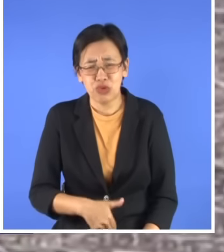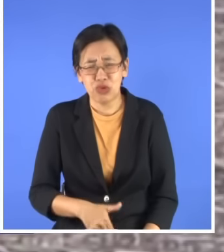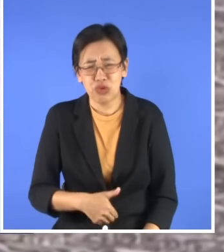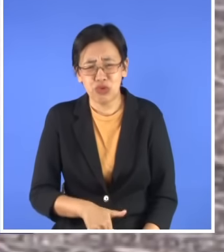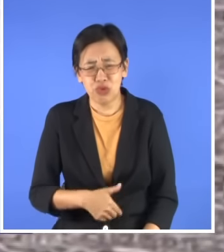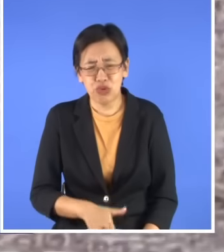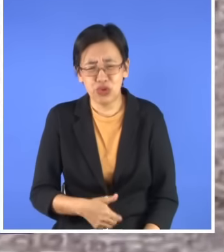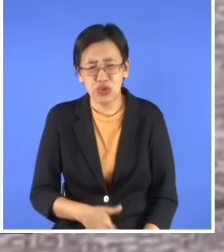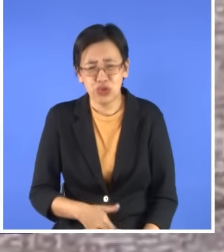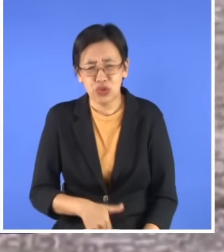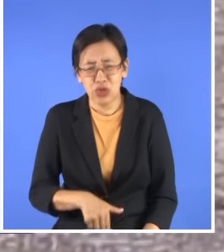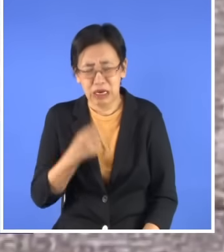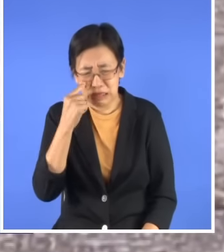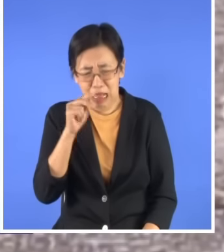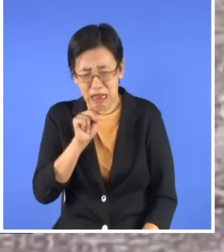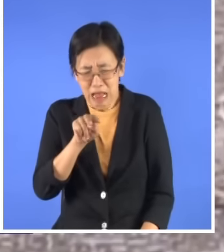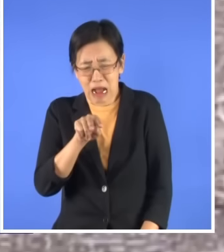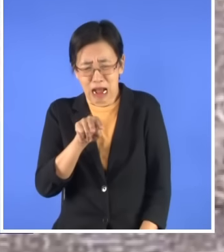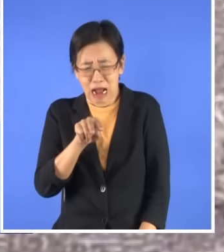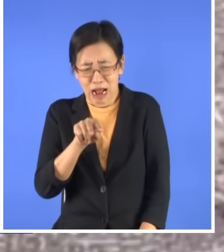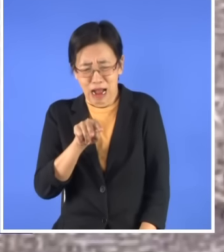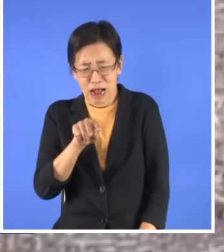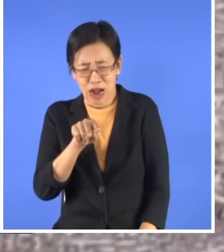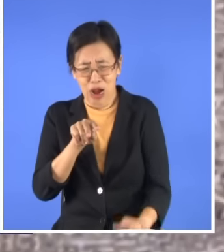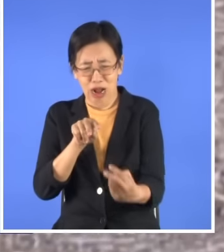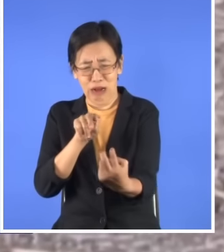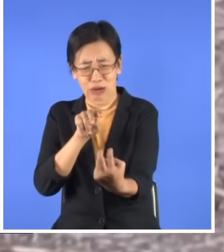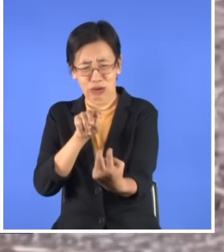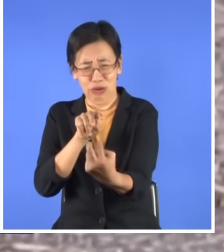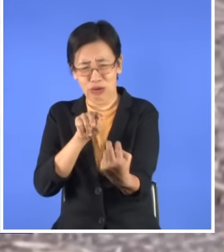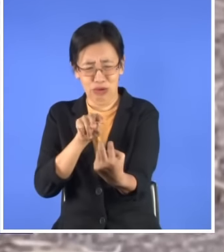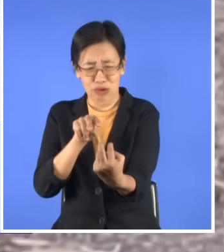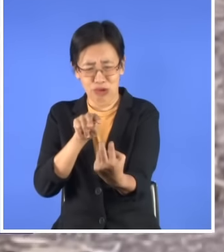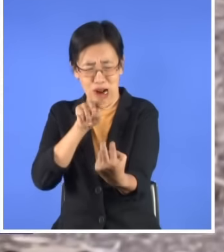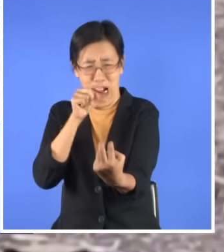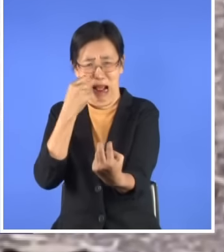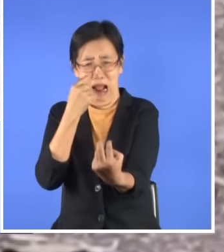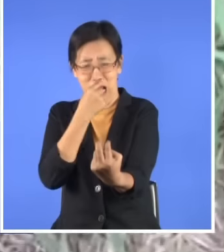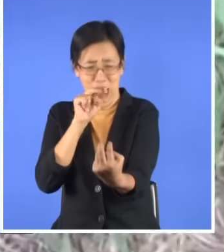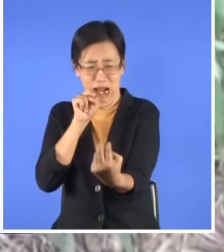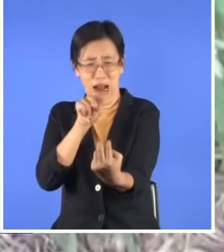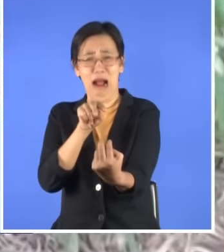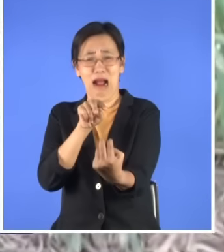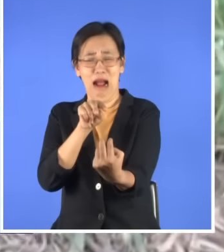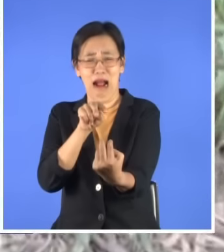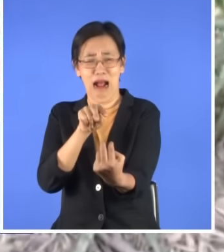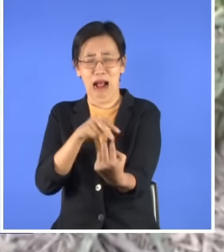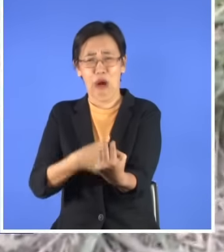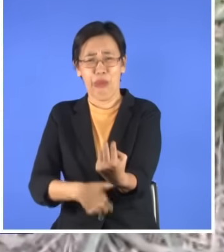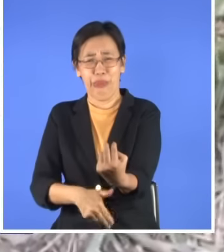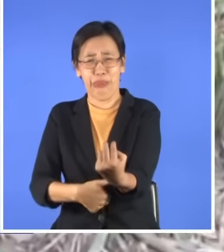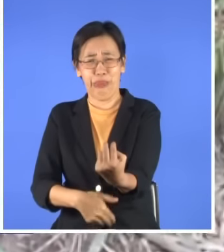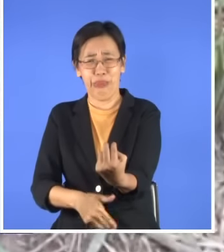ฉี่อยู่เนี่ยสายตาเหลือไปเห็นงูตาของงูเหลือมฮะ แล้วทำไงอ่ะ โอ้ยเนี่ย ก็จนเสร็จไปเลย ก็ทำไงได้ฮะ